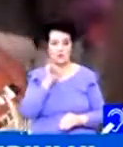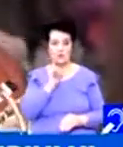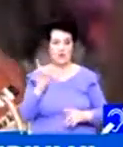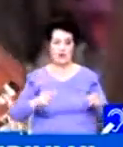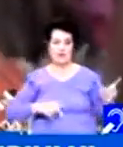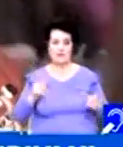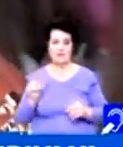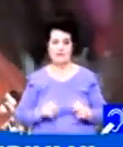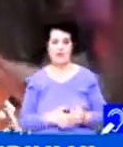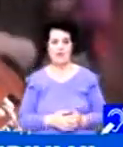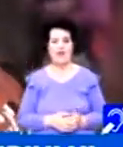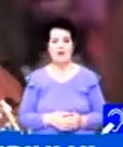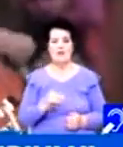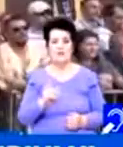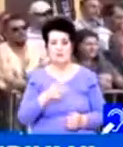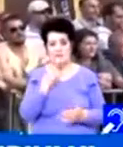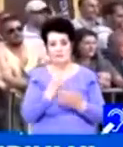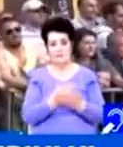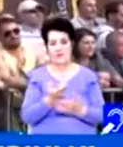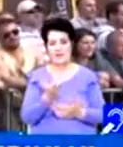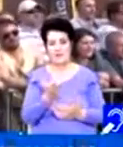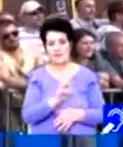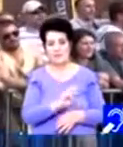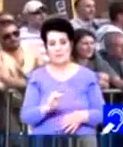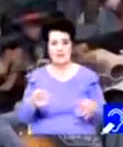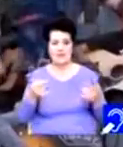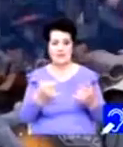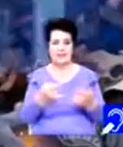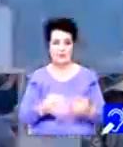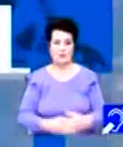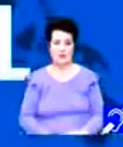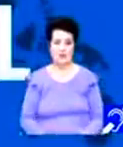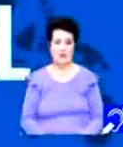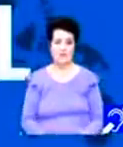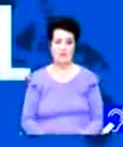festivalul Guitar Meeting. Îi ascultăm și noi peste câteva momente în telejurnal.